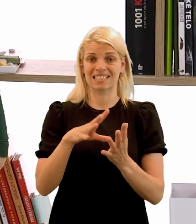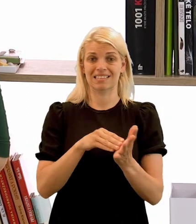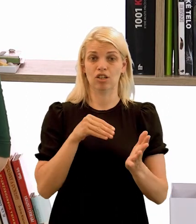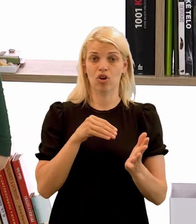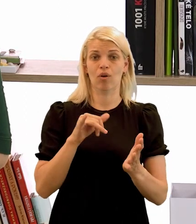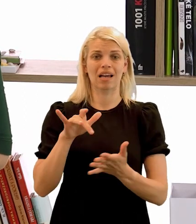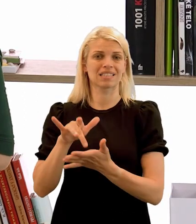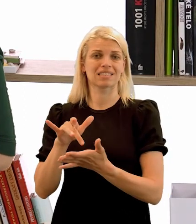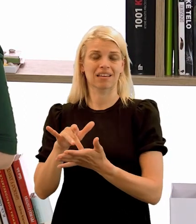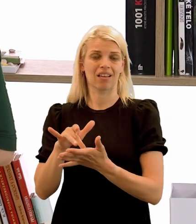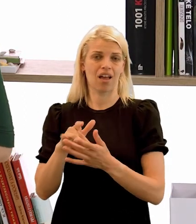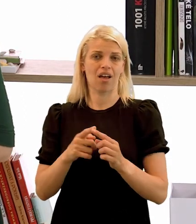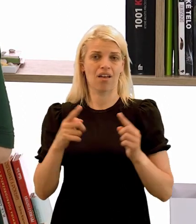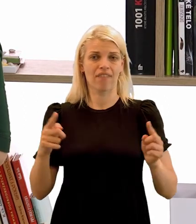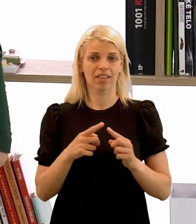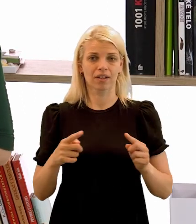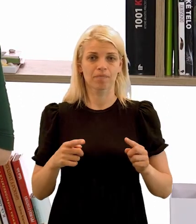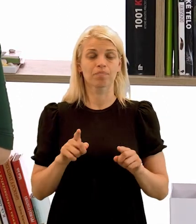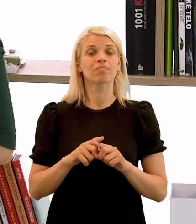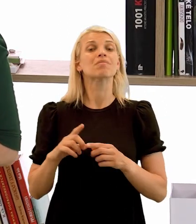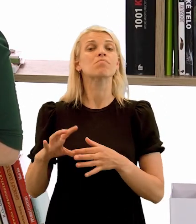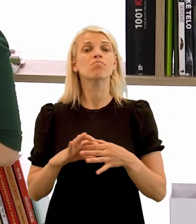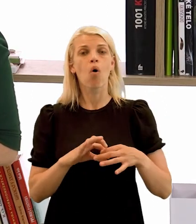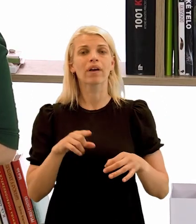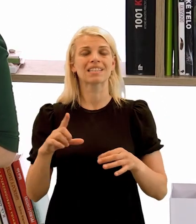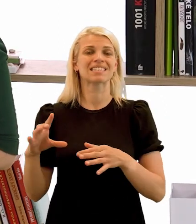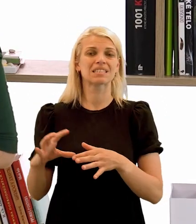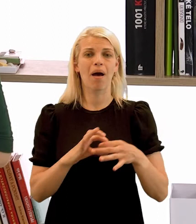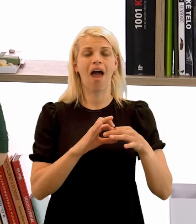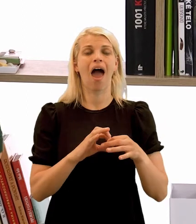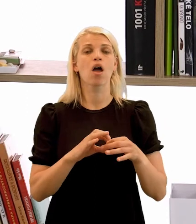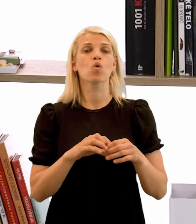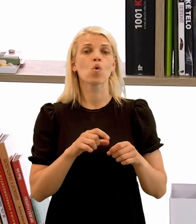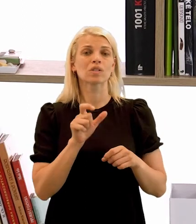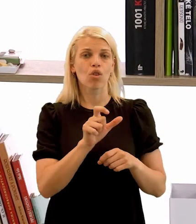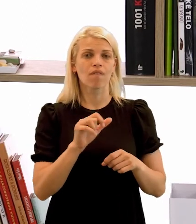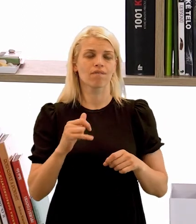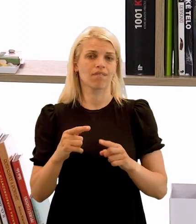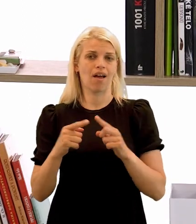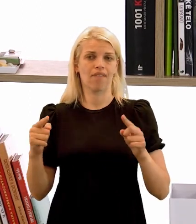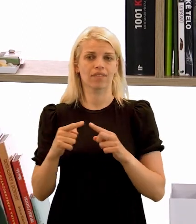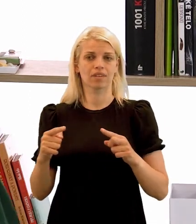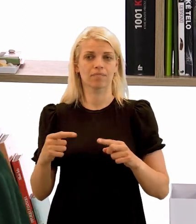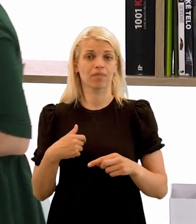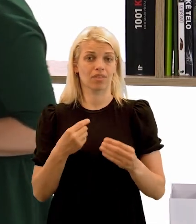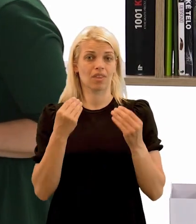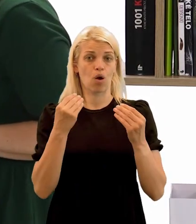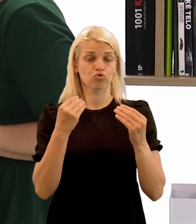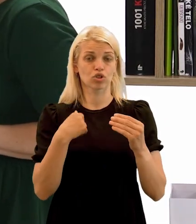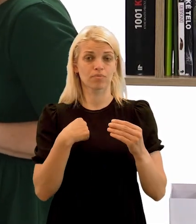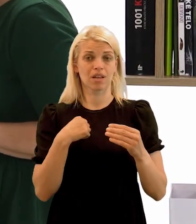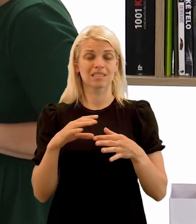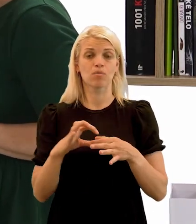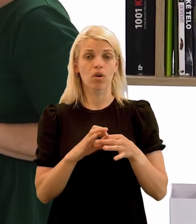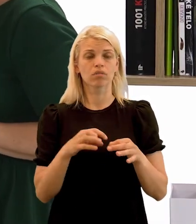strede vety. Viem, že spojky spájajú slová a vety. Naučil som sa spojky